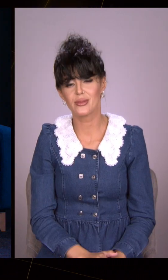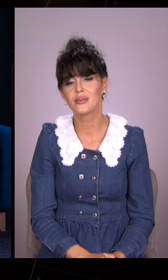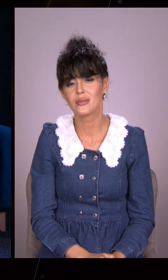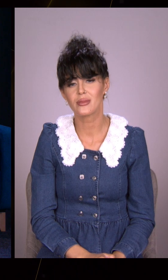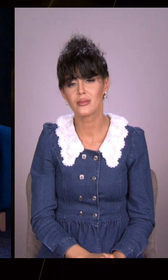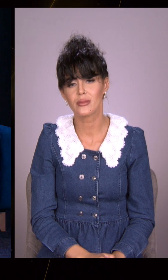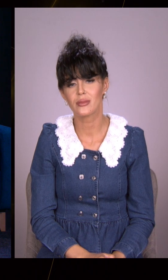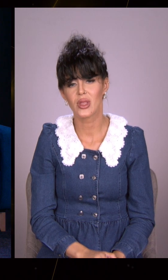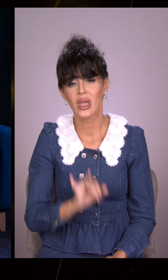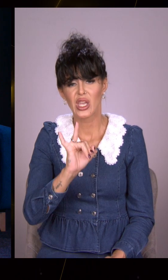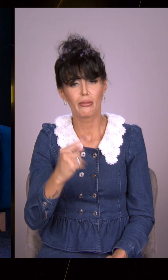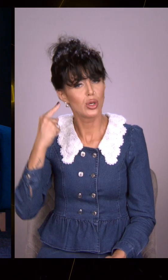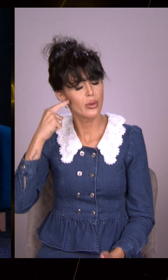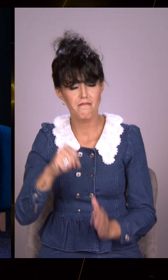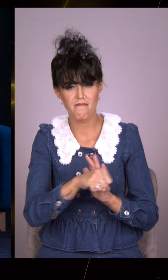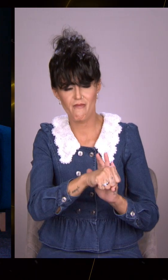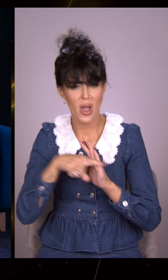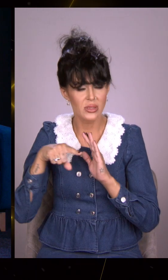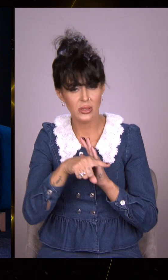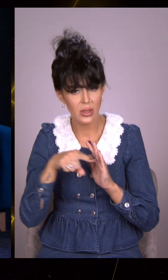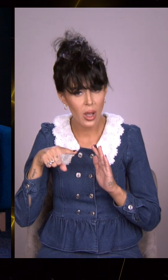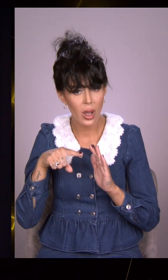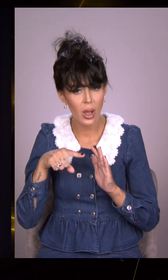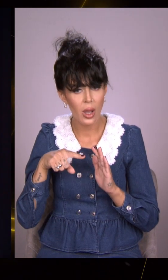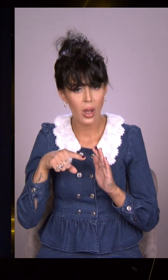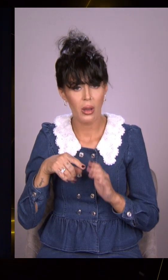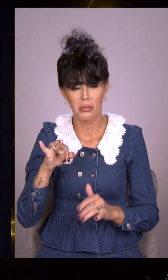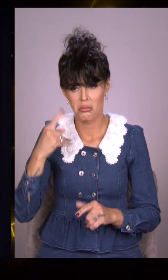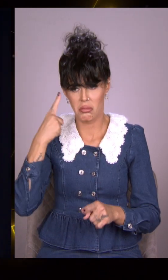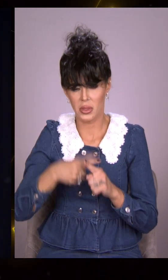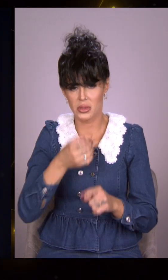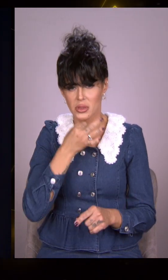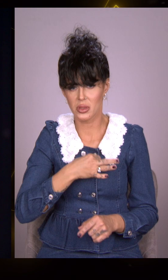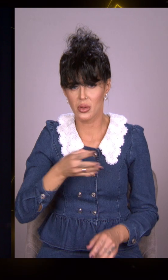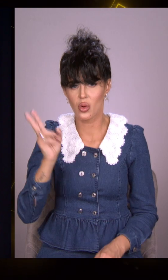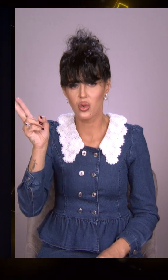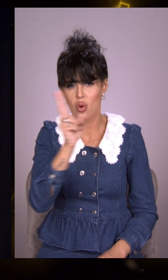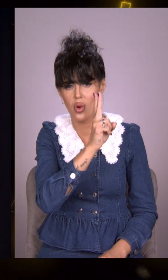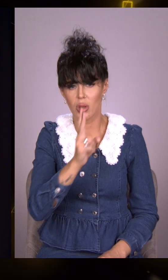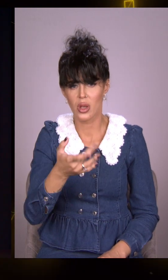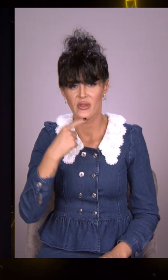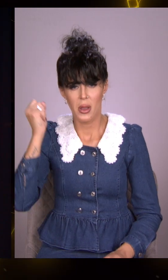І ми почули вистріли. Ще й брат каже, якийсь